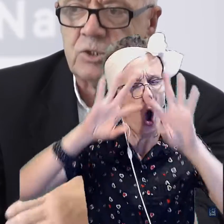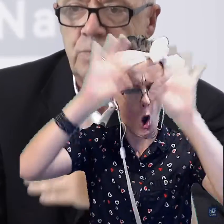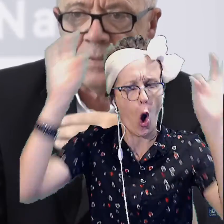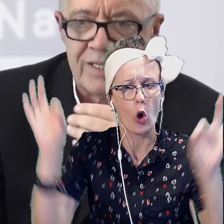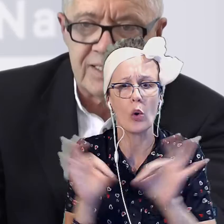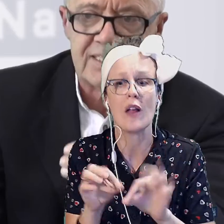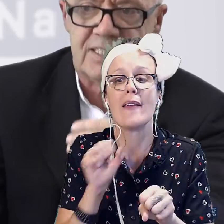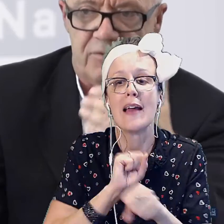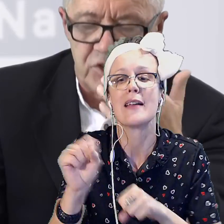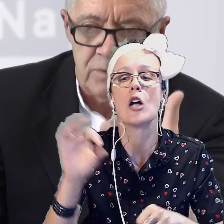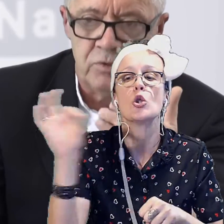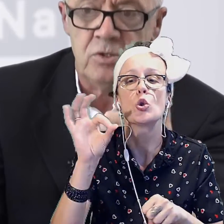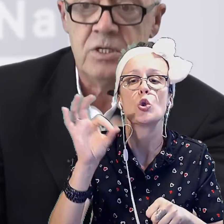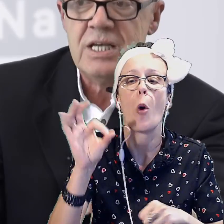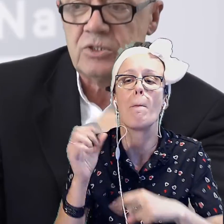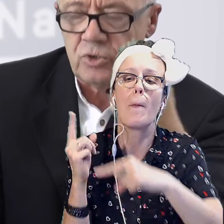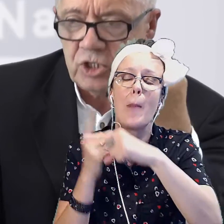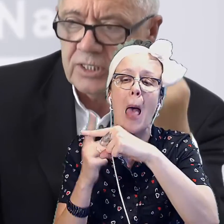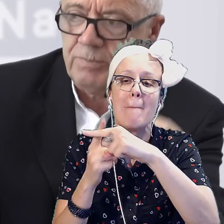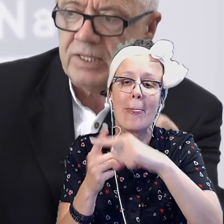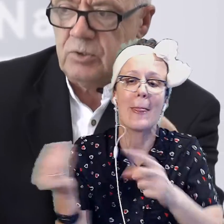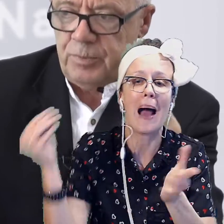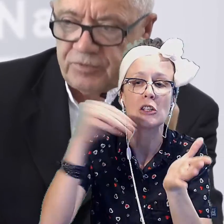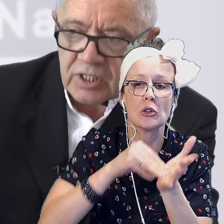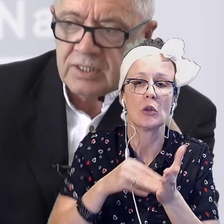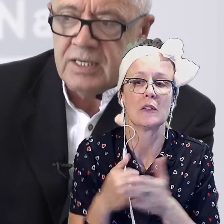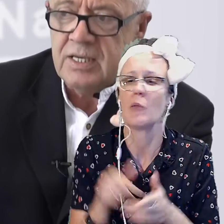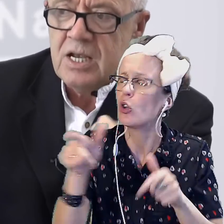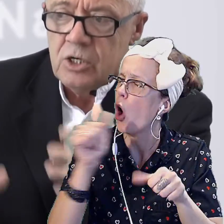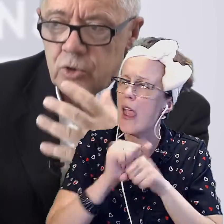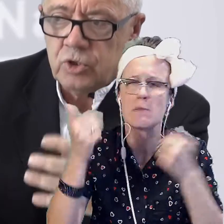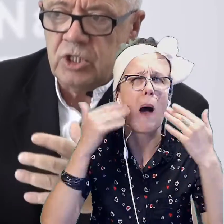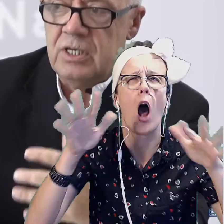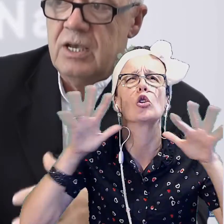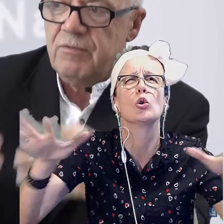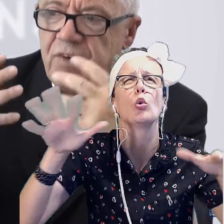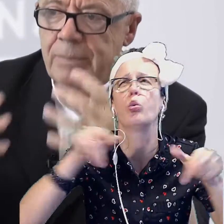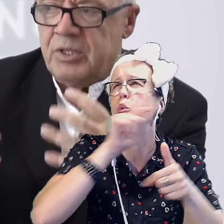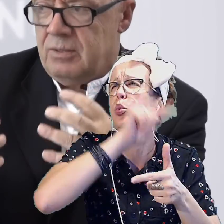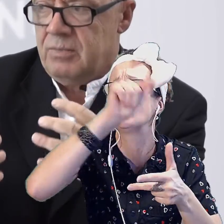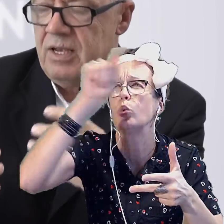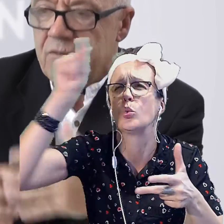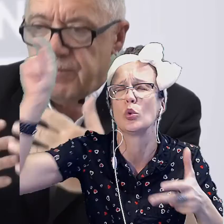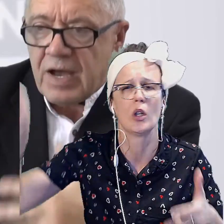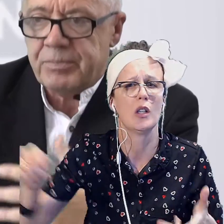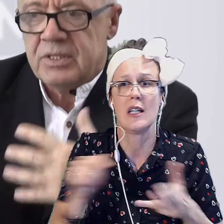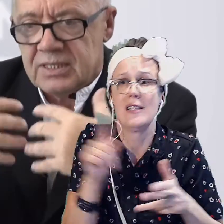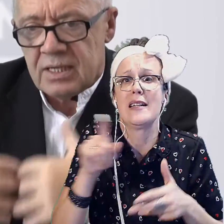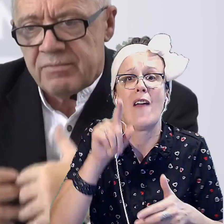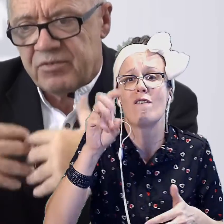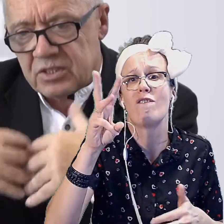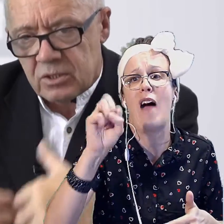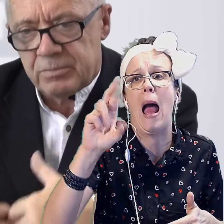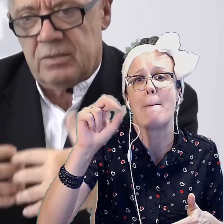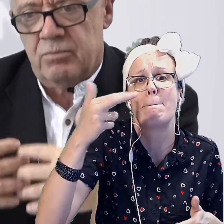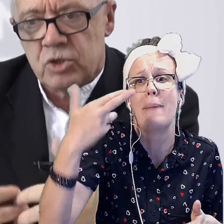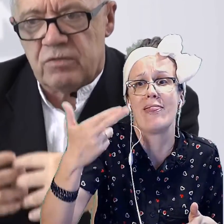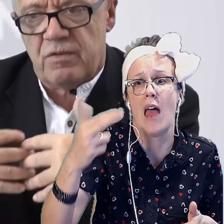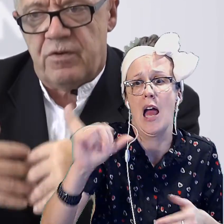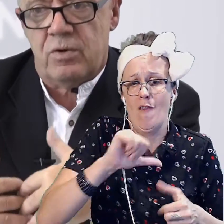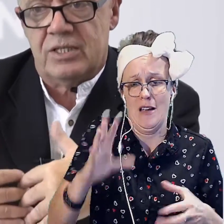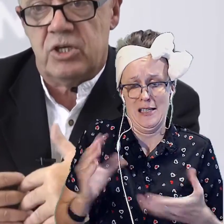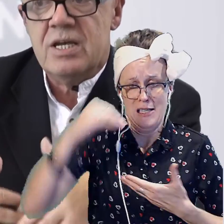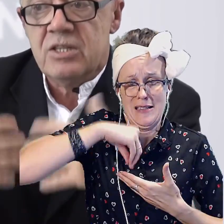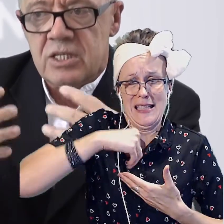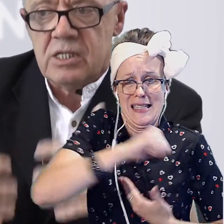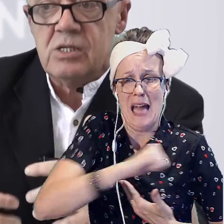jest suplementacja w ciemno co dzisiaj jest bardzo powszechne ludzi wapnia wapń sam w sobie może